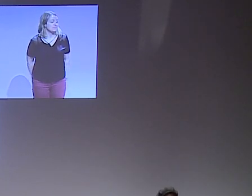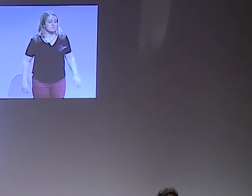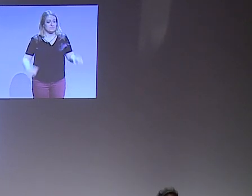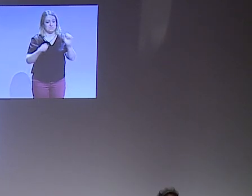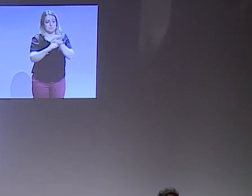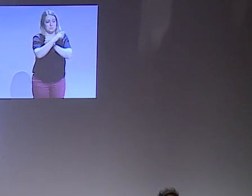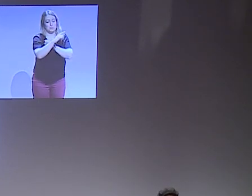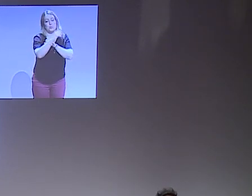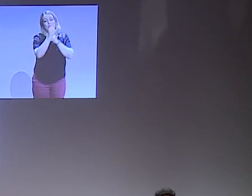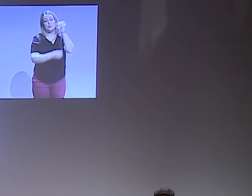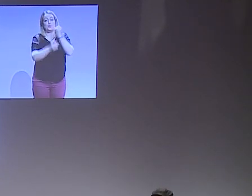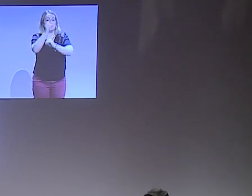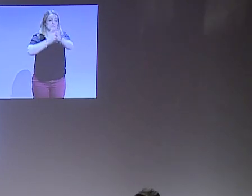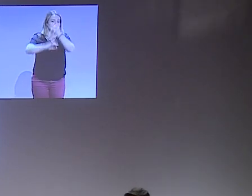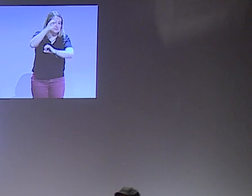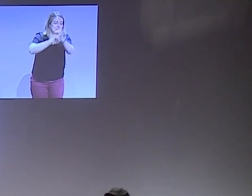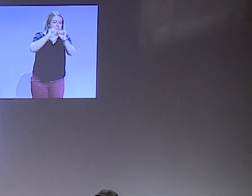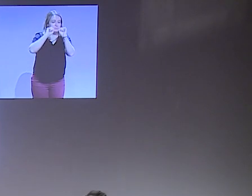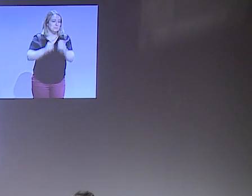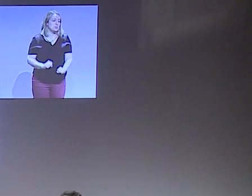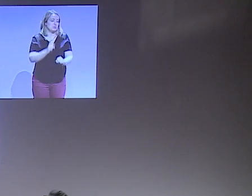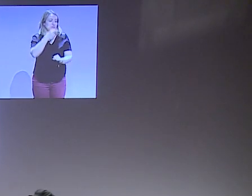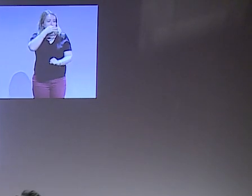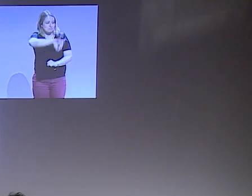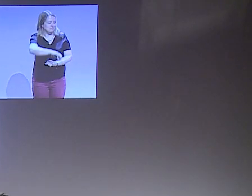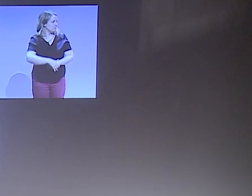on la traduira si besoin.